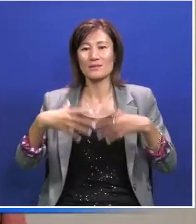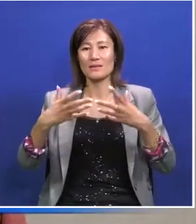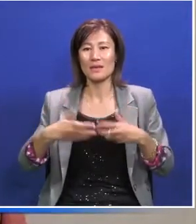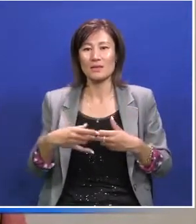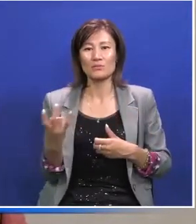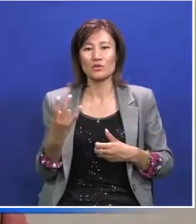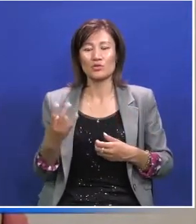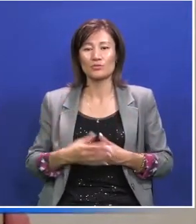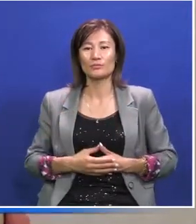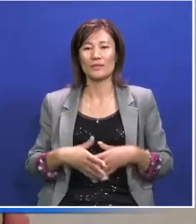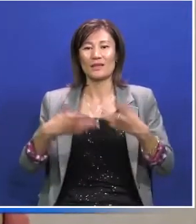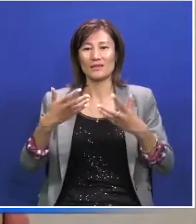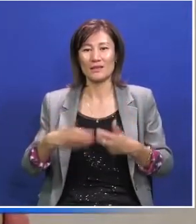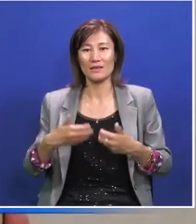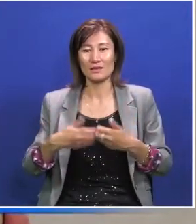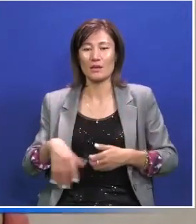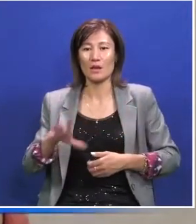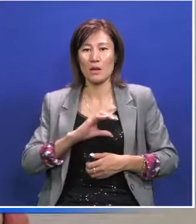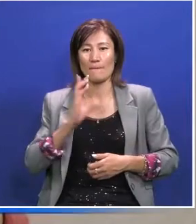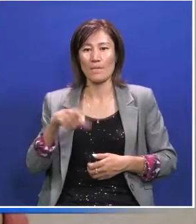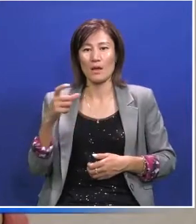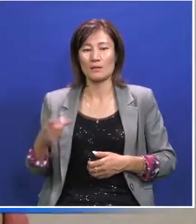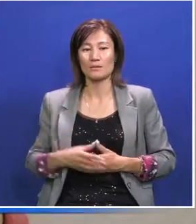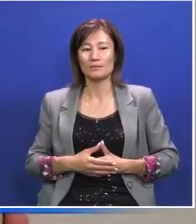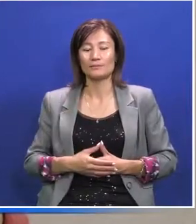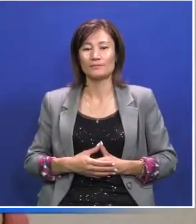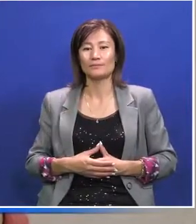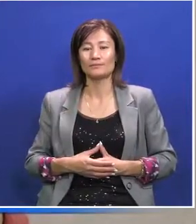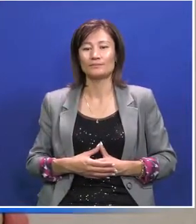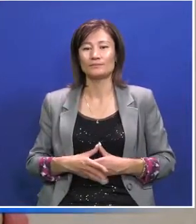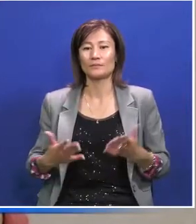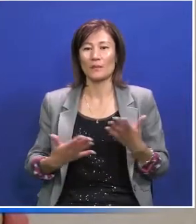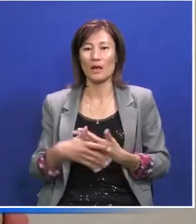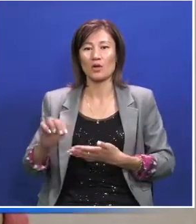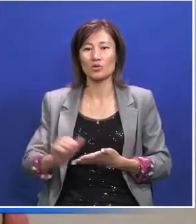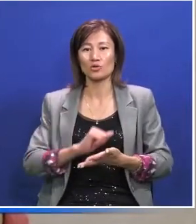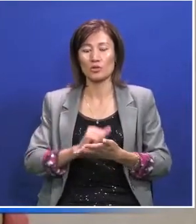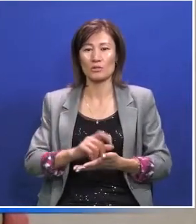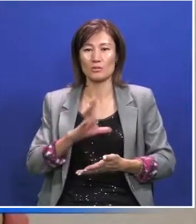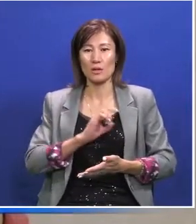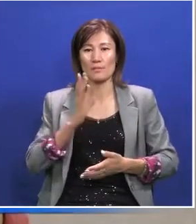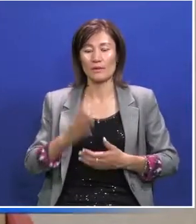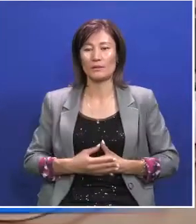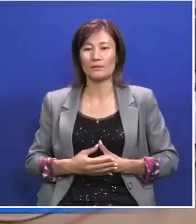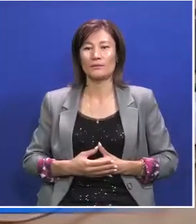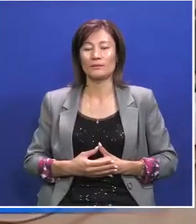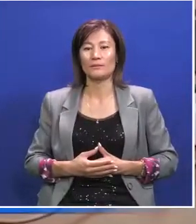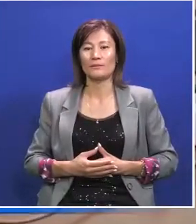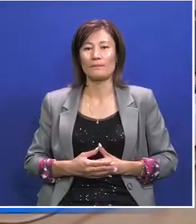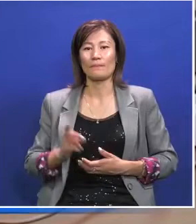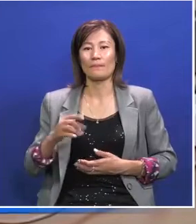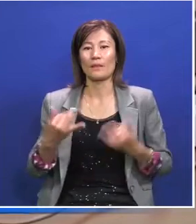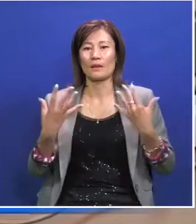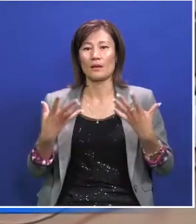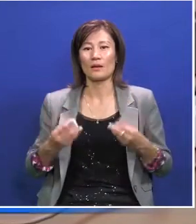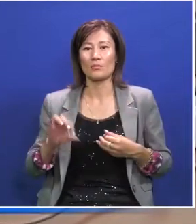жаңағы халық мемлекетіміздің азаматы ретінде оларға жаңа құжаттандыру мүмкіндіктері туындайды. Қазіргі таңда